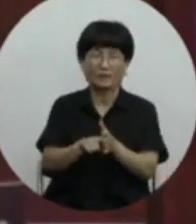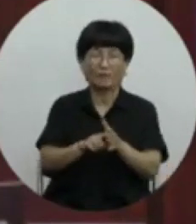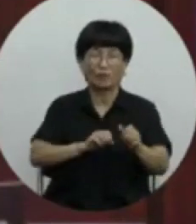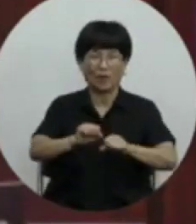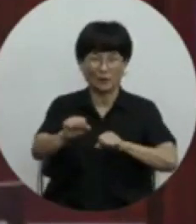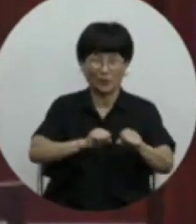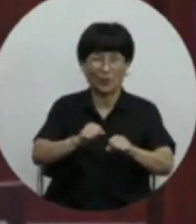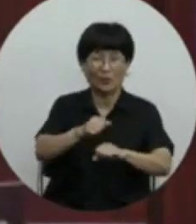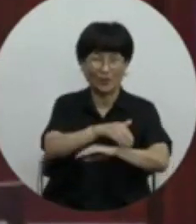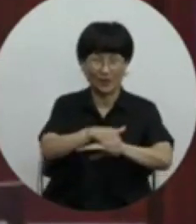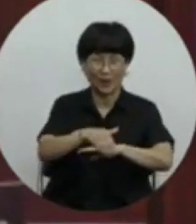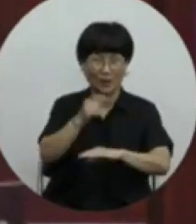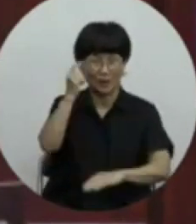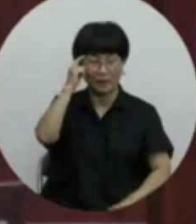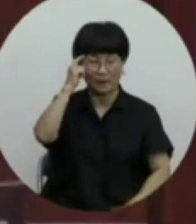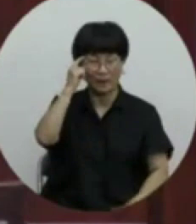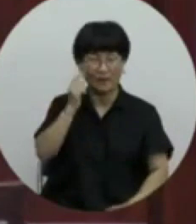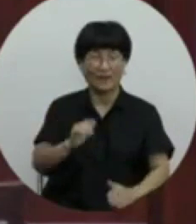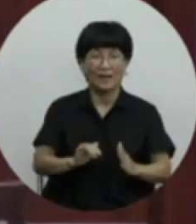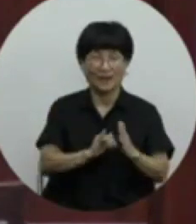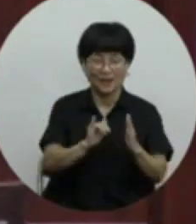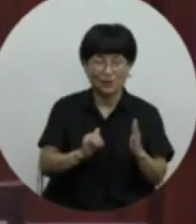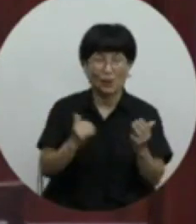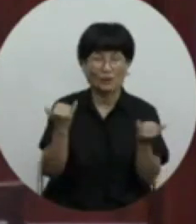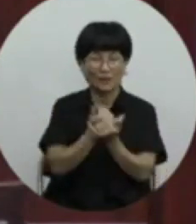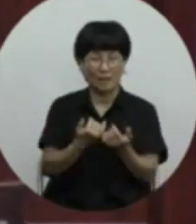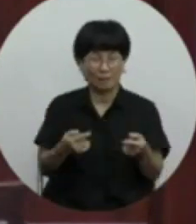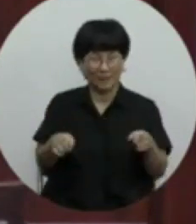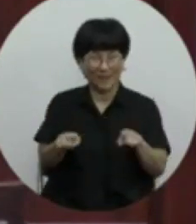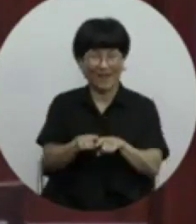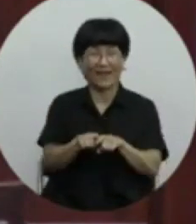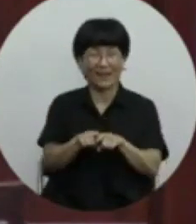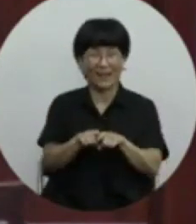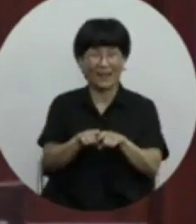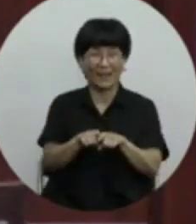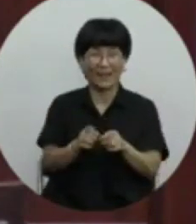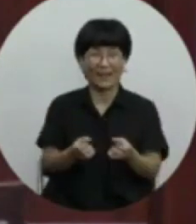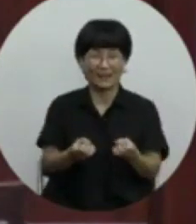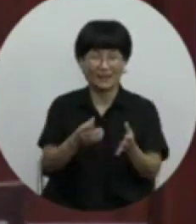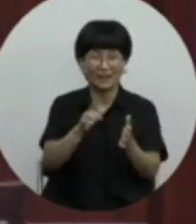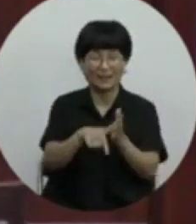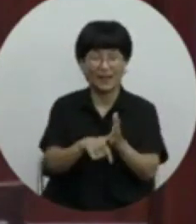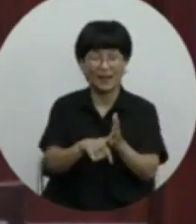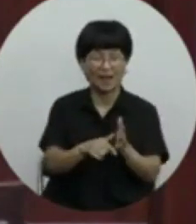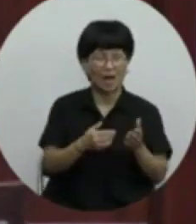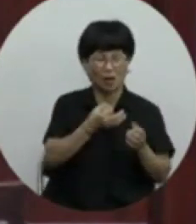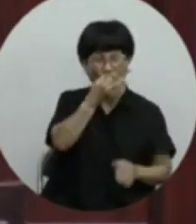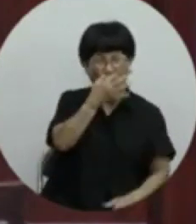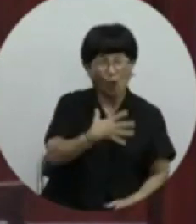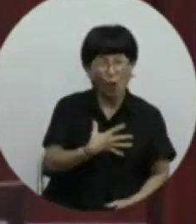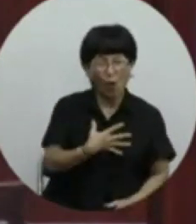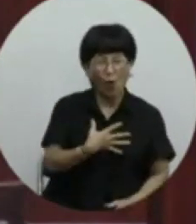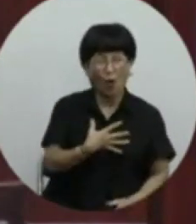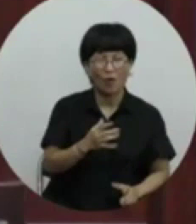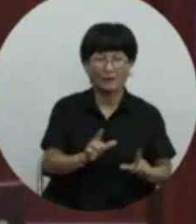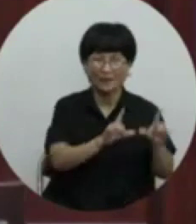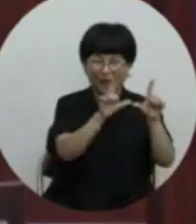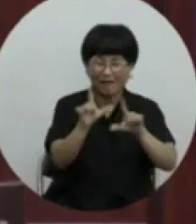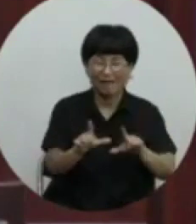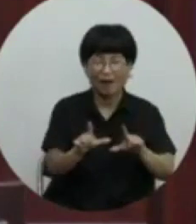가족, 친지들과 함께하는 충전의 시간이 되길 기대하며 힘들었던 일상을 잠시